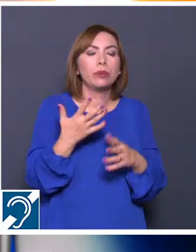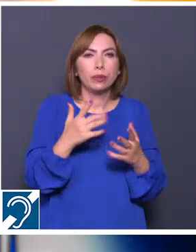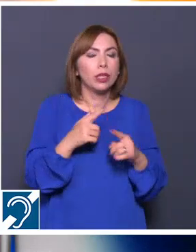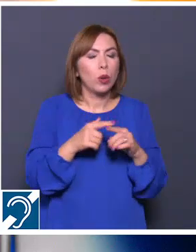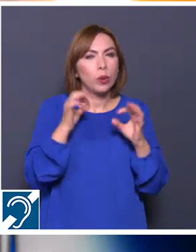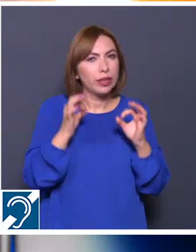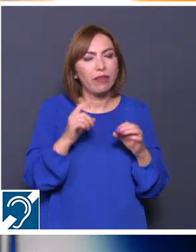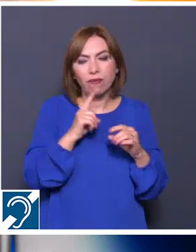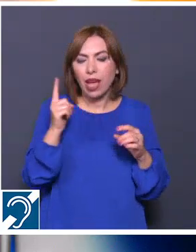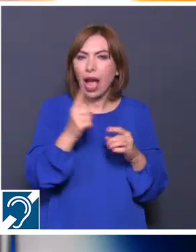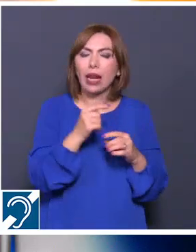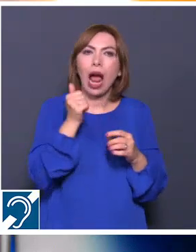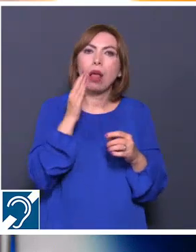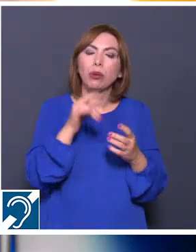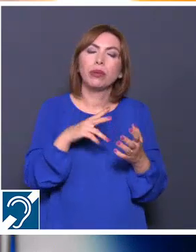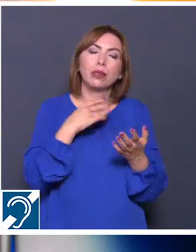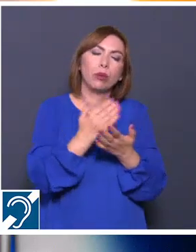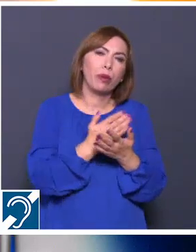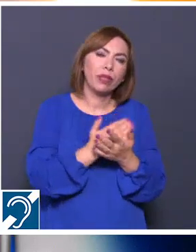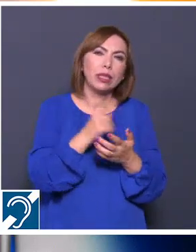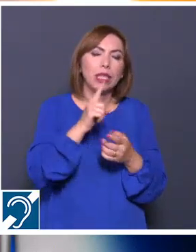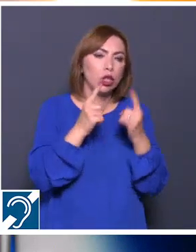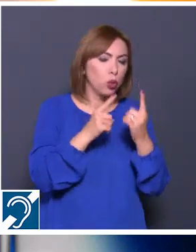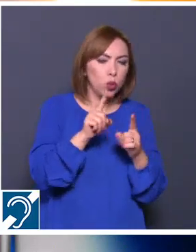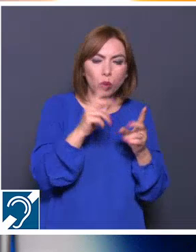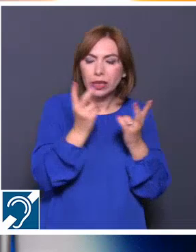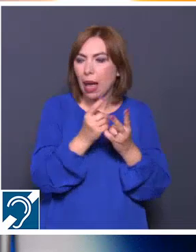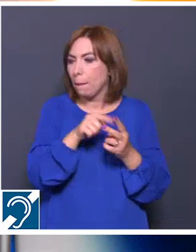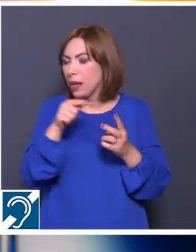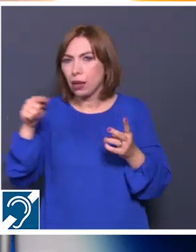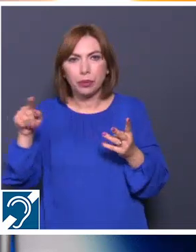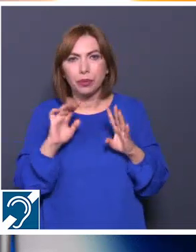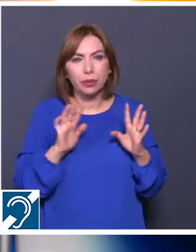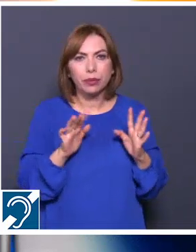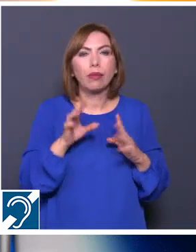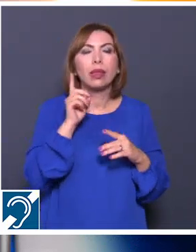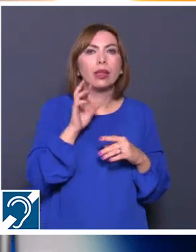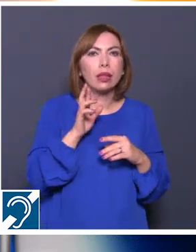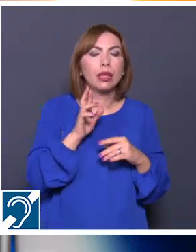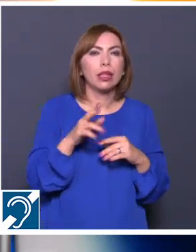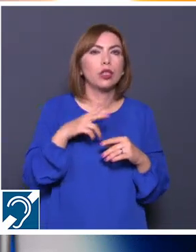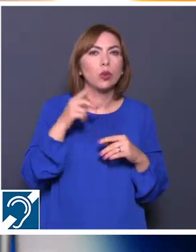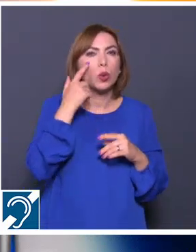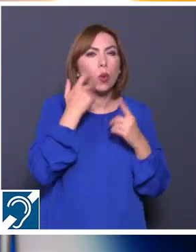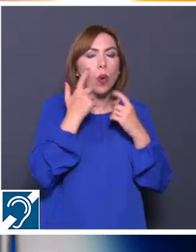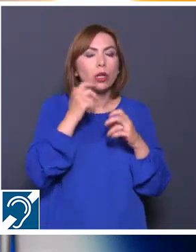cu siguranță, fiecare album este o poveste și niciunul nu seamănă cu celălalt. Dar sunt